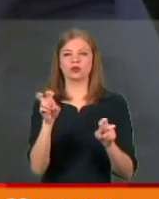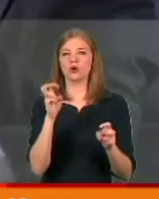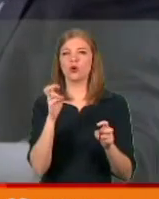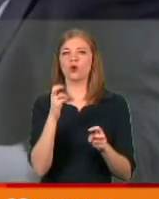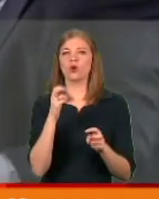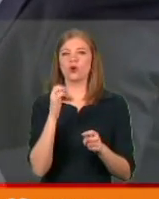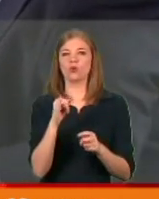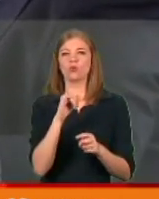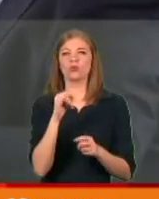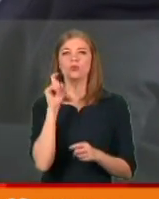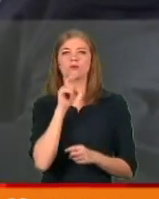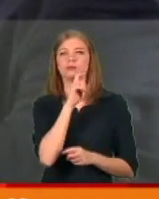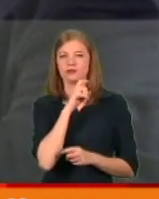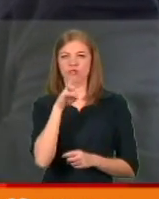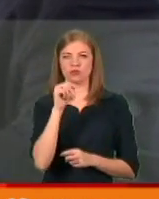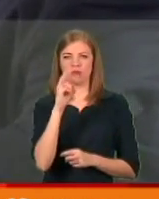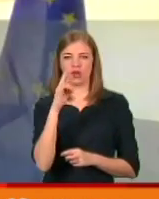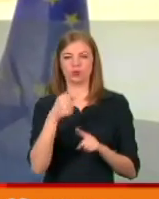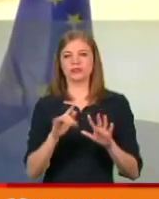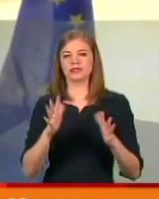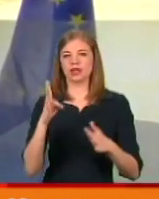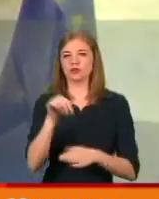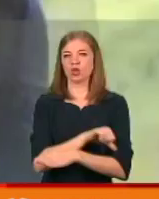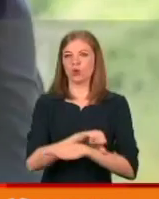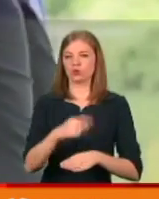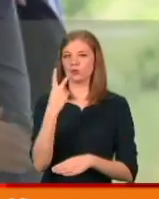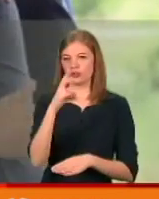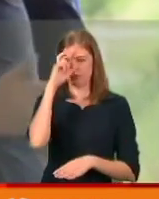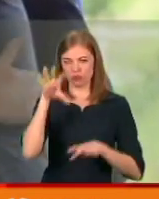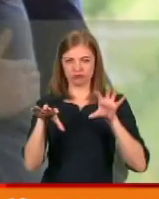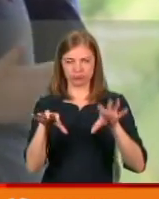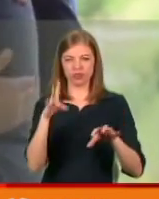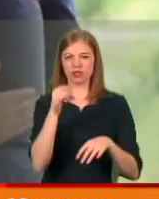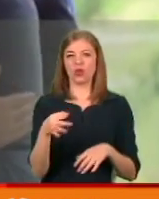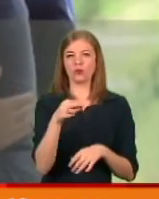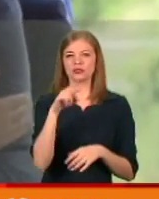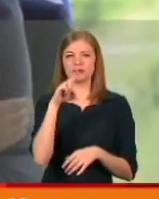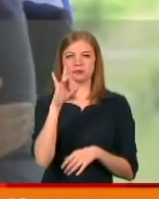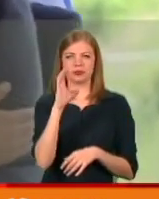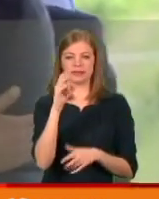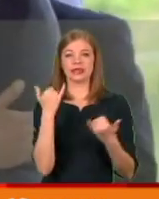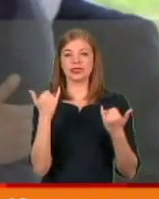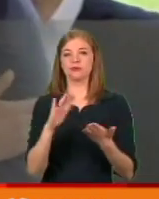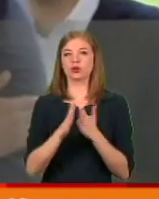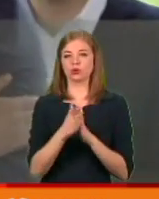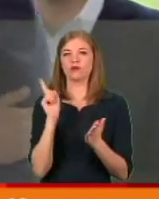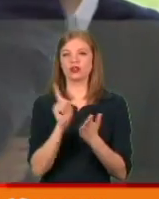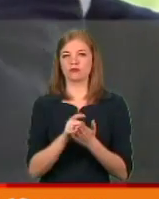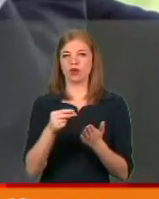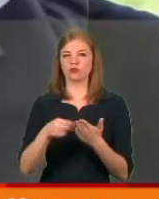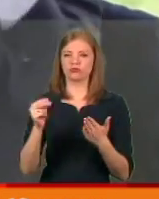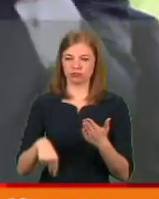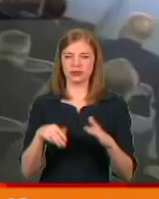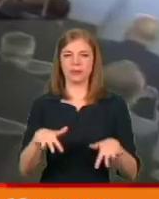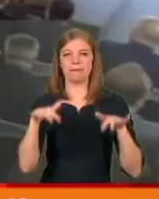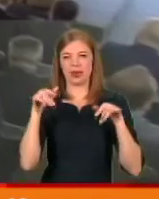останньої у Північну Македонію. Сталося це на кордоні двох держав на озері Преспа. Тепер договір мають ратифікувати